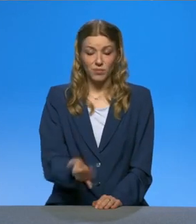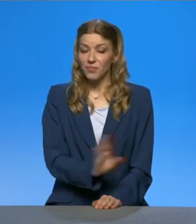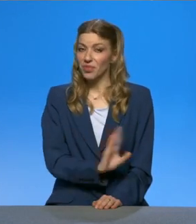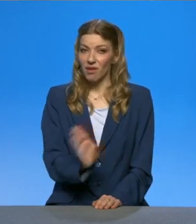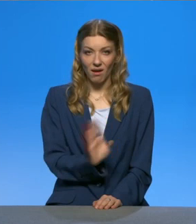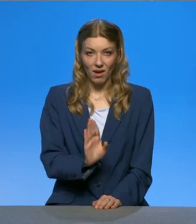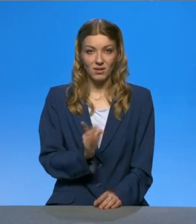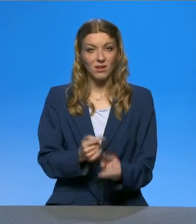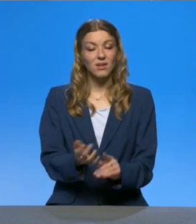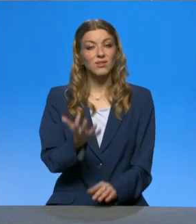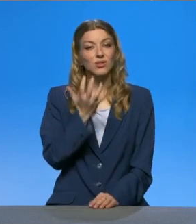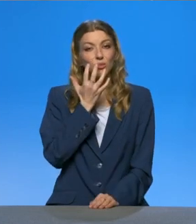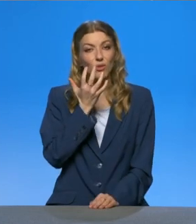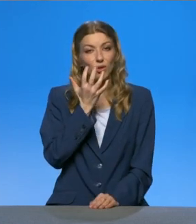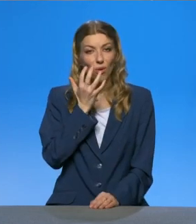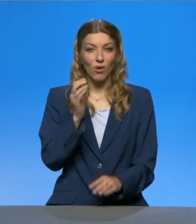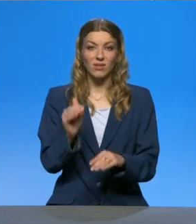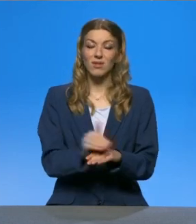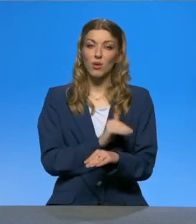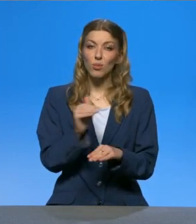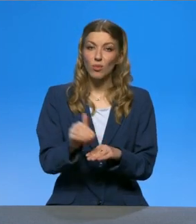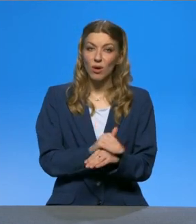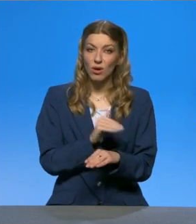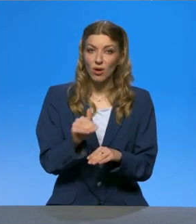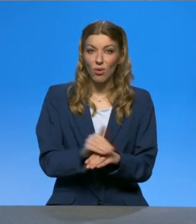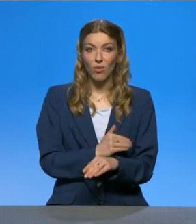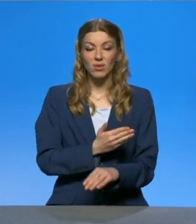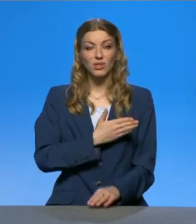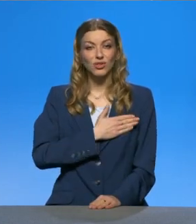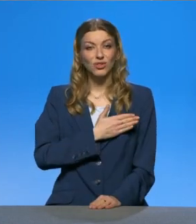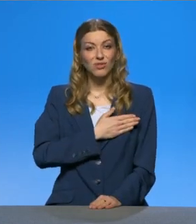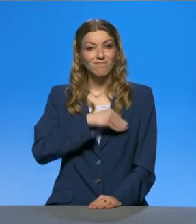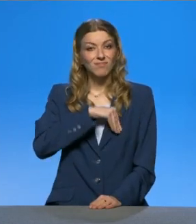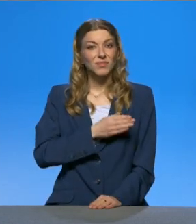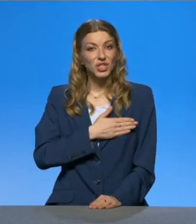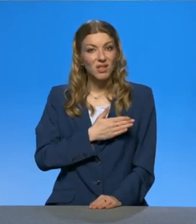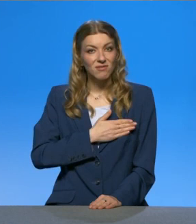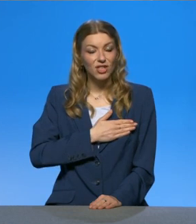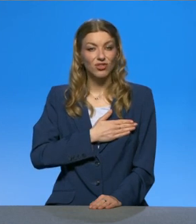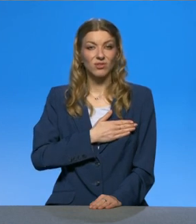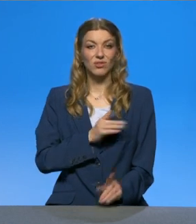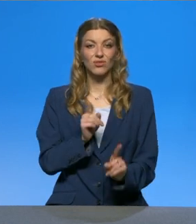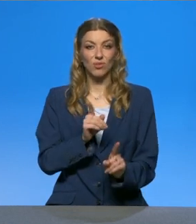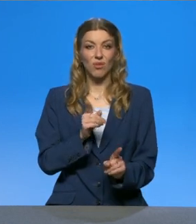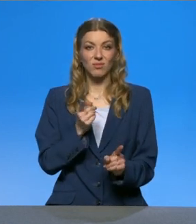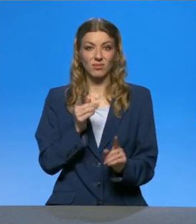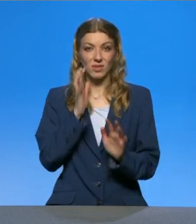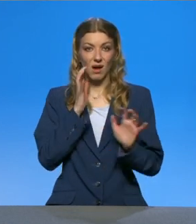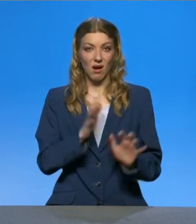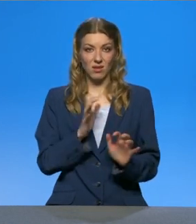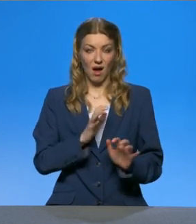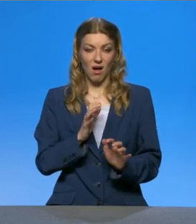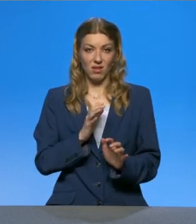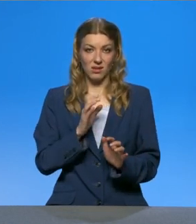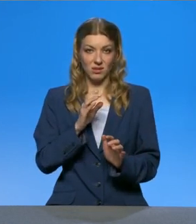то тепло, то добро, та, ну, скажем так, человечность, которая оставалась до недавнего времени. Дело в